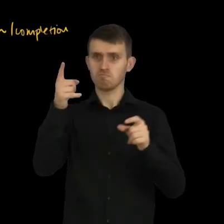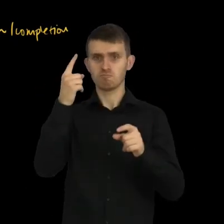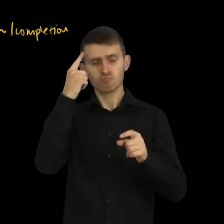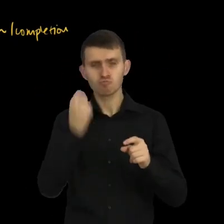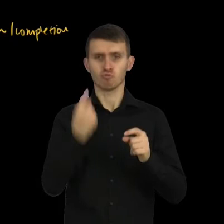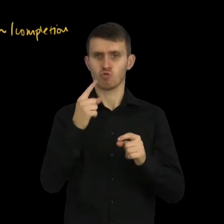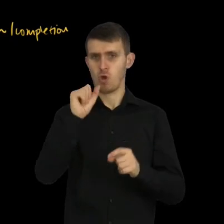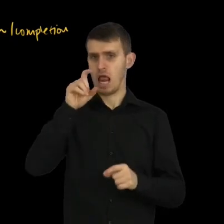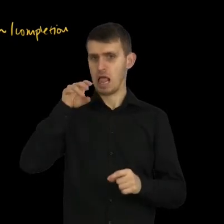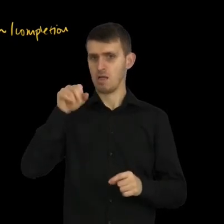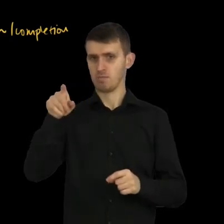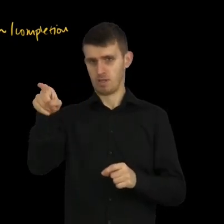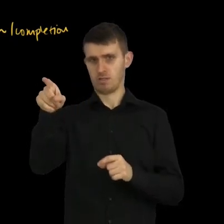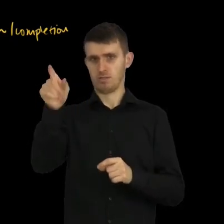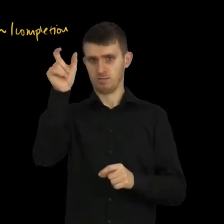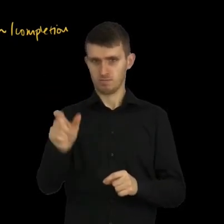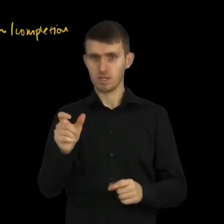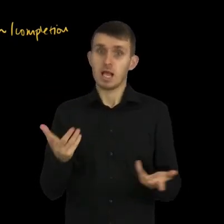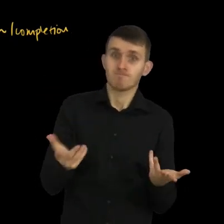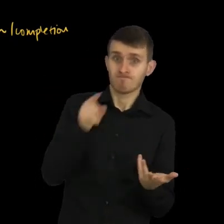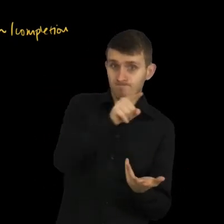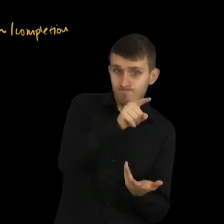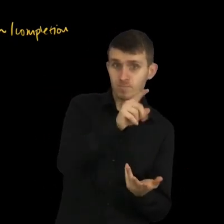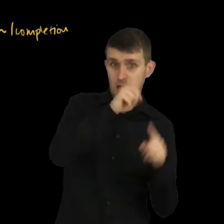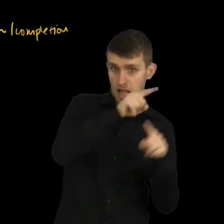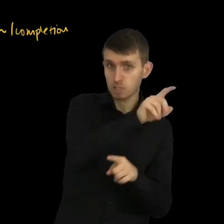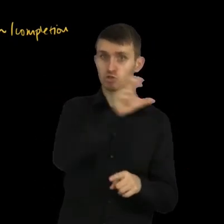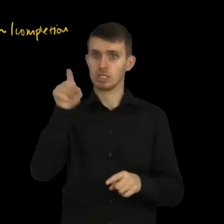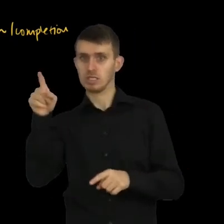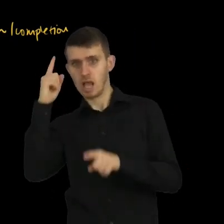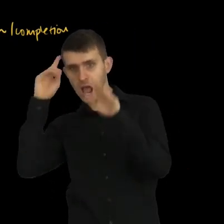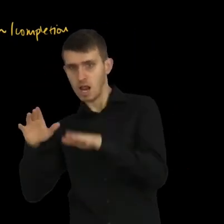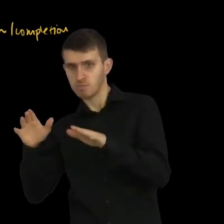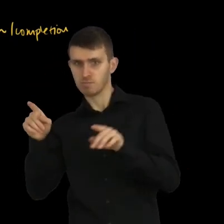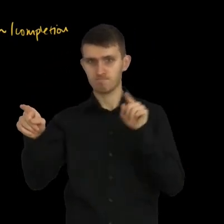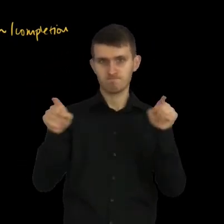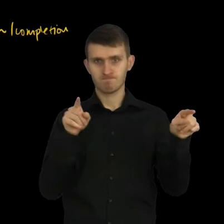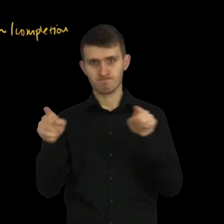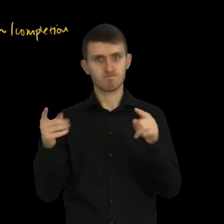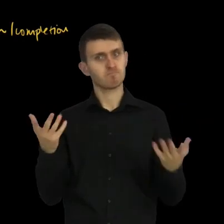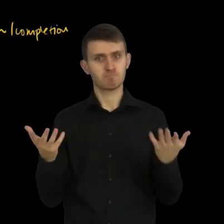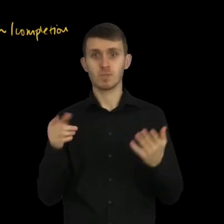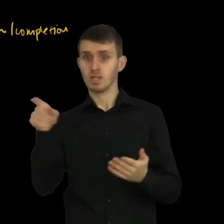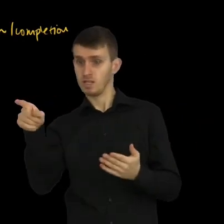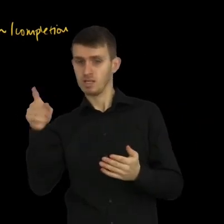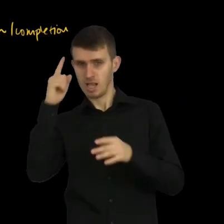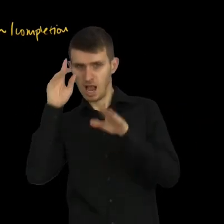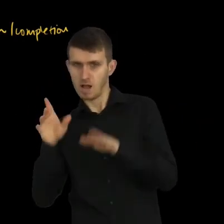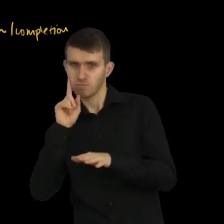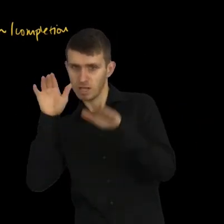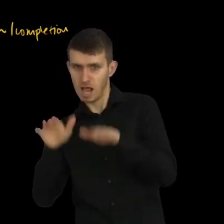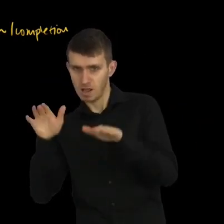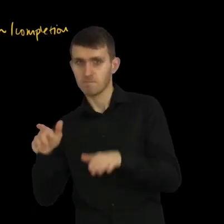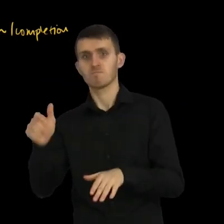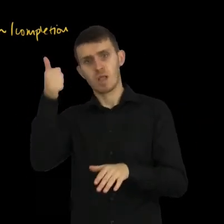niektórzy uważają go za twórcę algebry to sporna kwestia czy do fanpage czy alkoholizmu